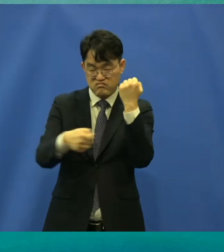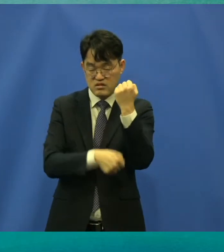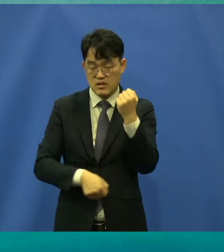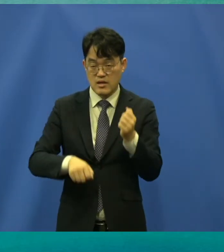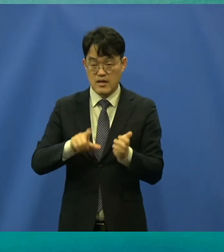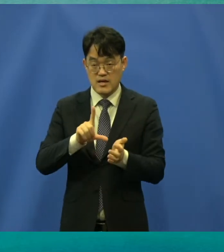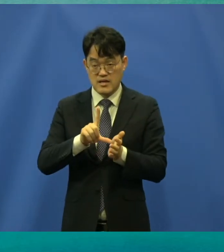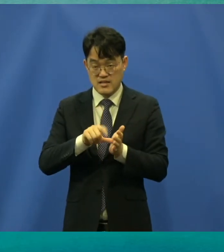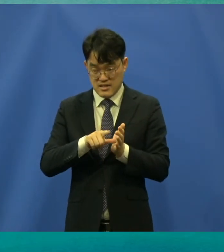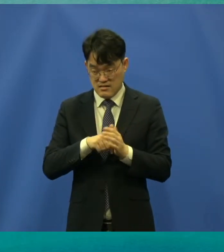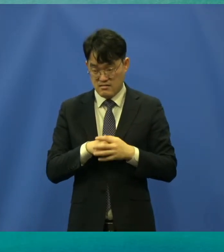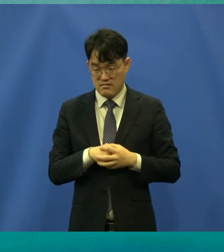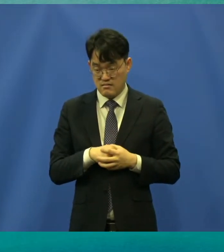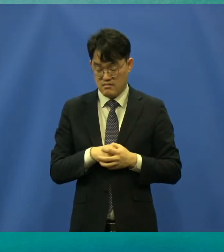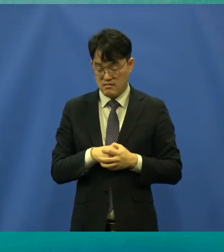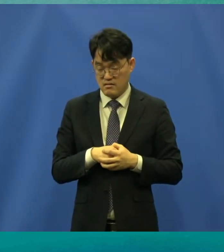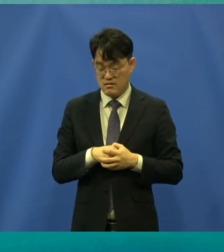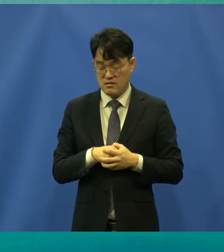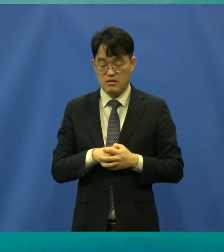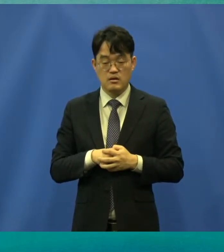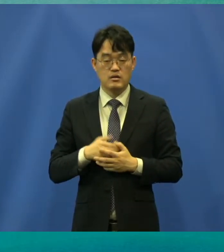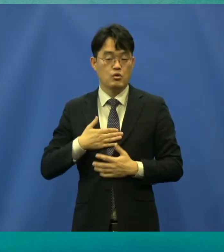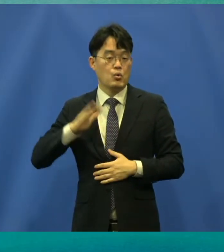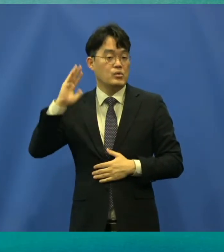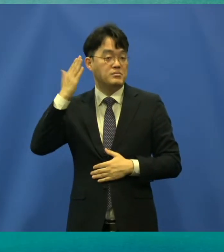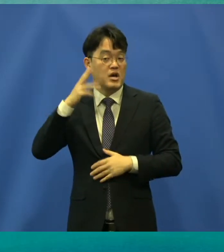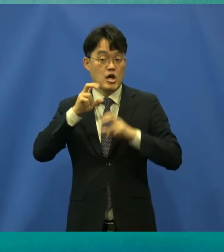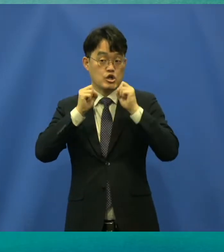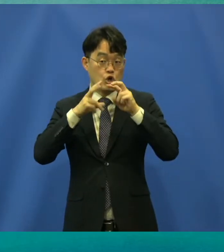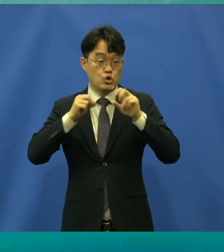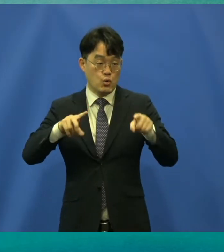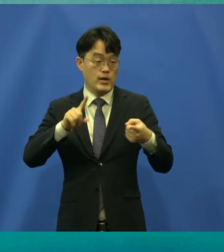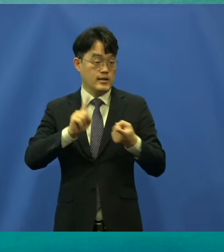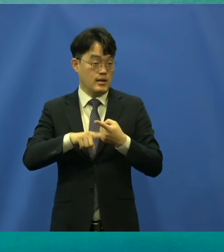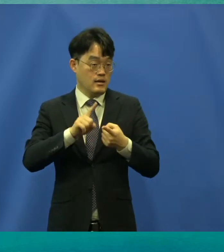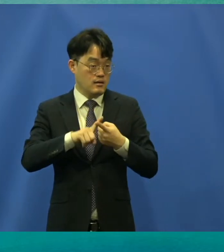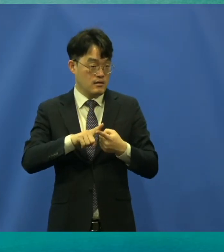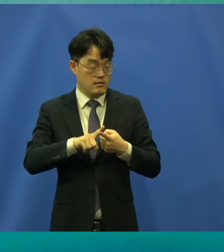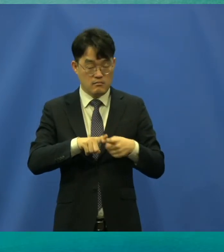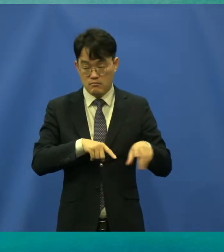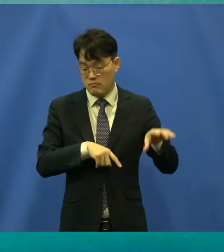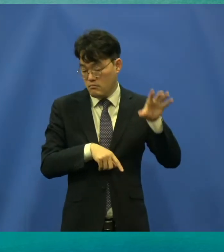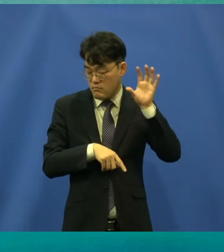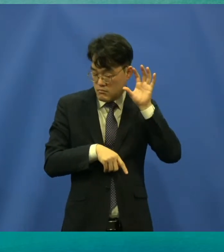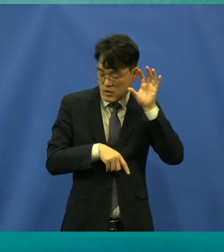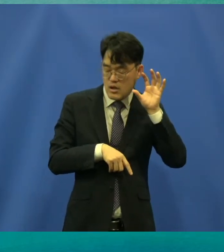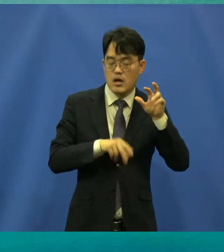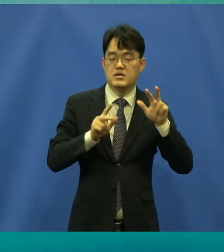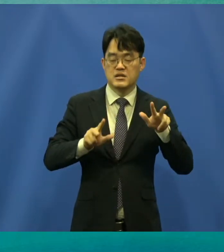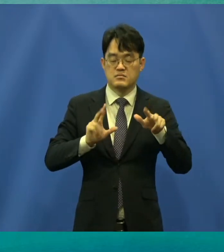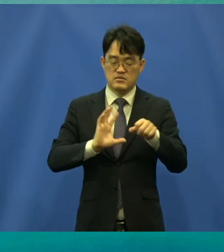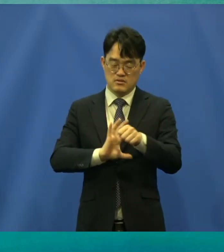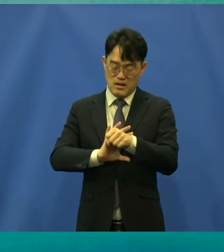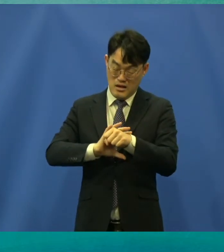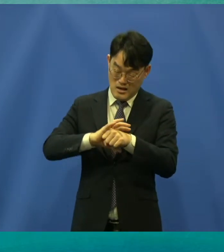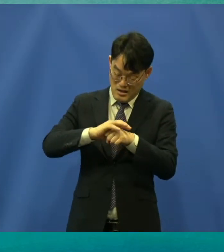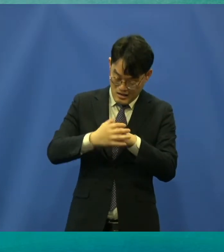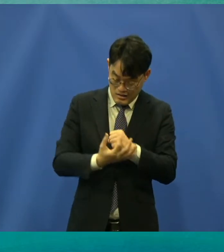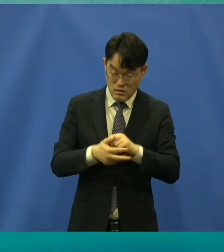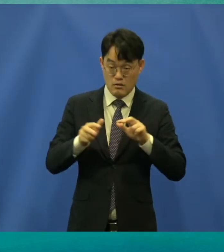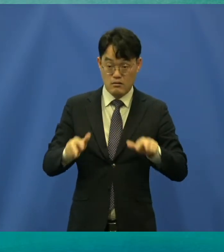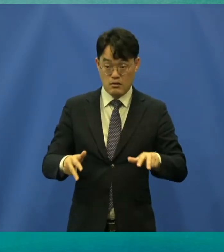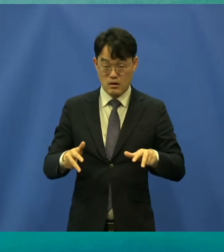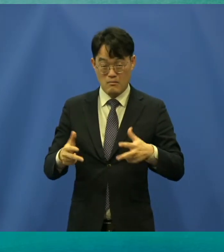요즘 선교의 상황을 제가 들어보니까 세계의 전 영역에서 대수확기가 일어나. 지금